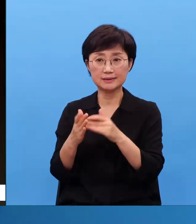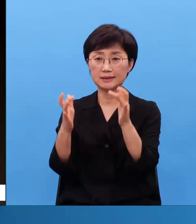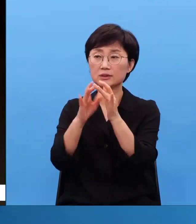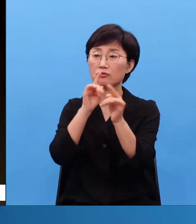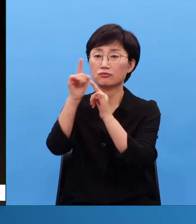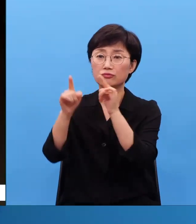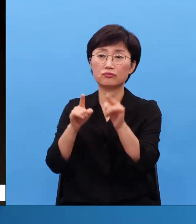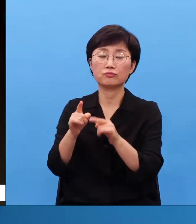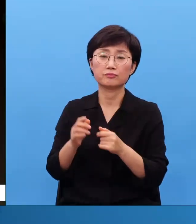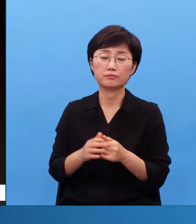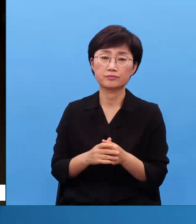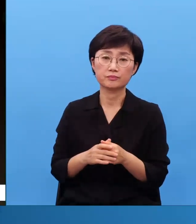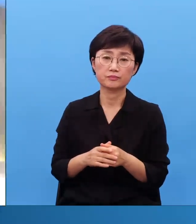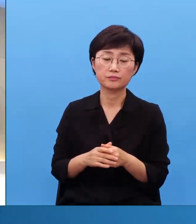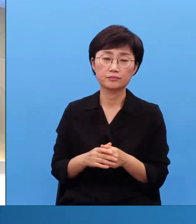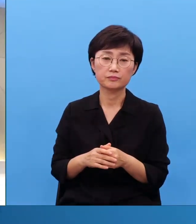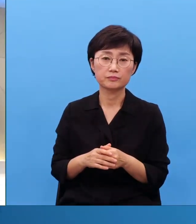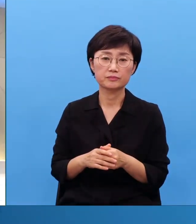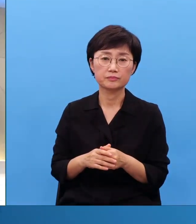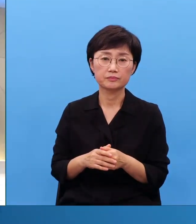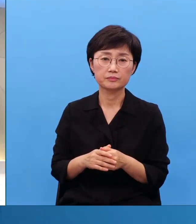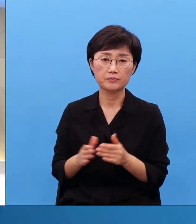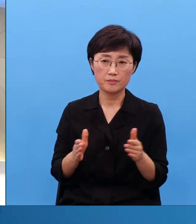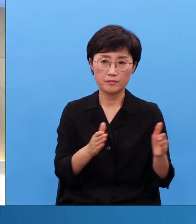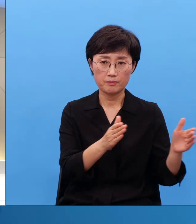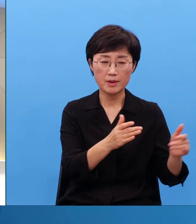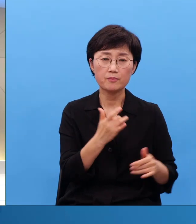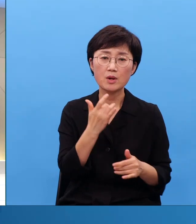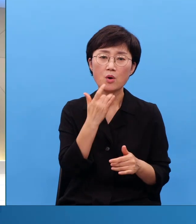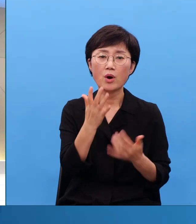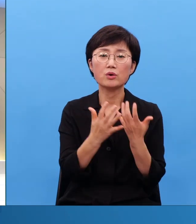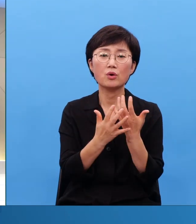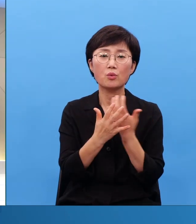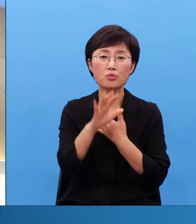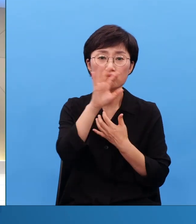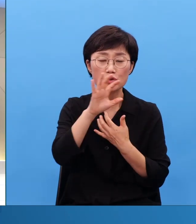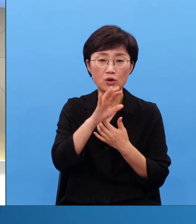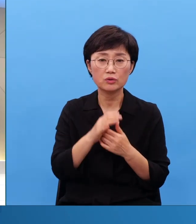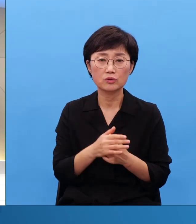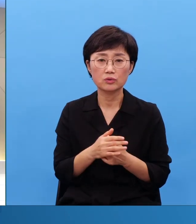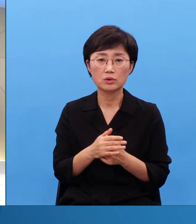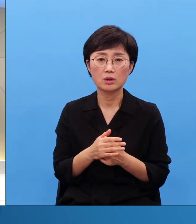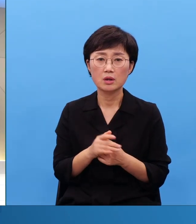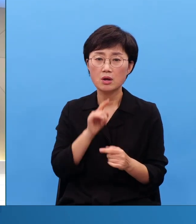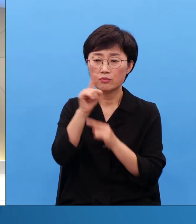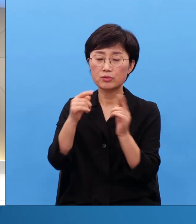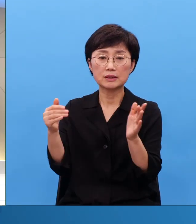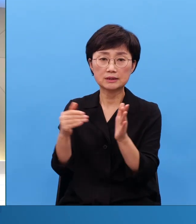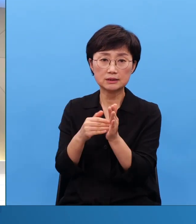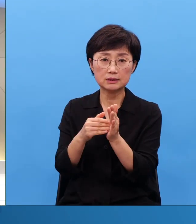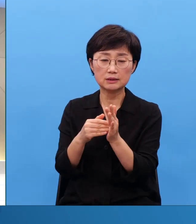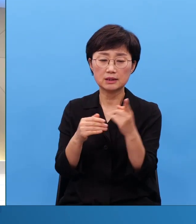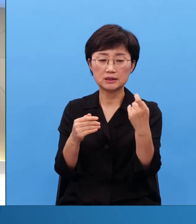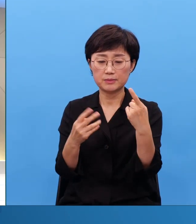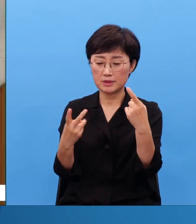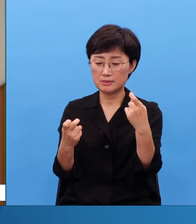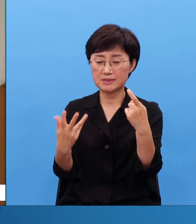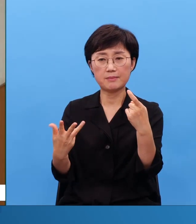위아.kr에서 등록받습니다. 이번 달 237 화요제자 훈련 등록이 오는 23일